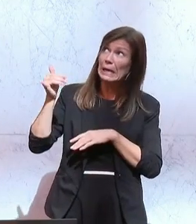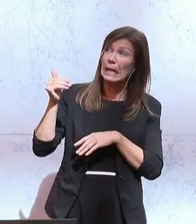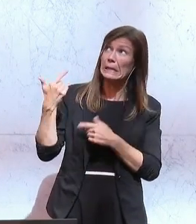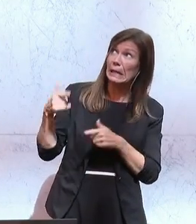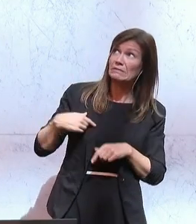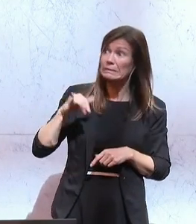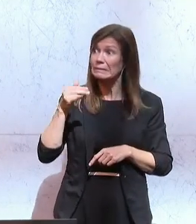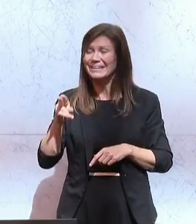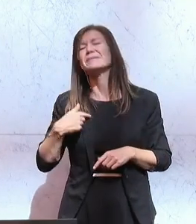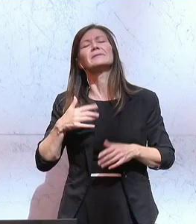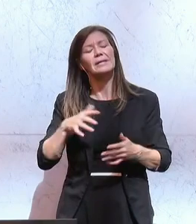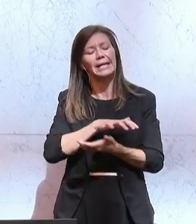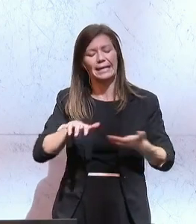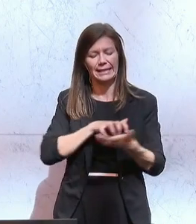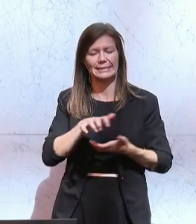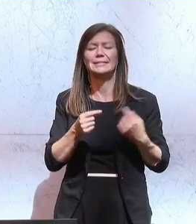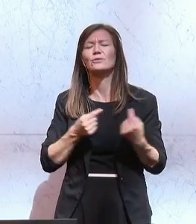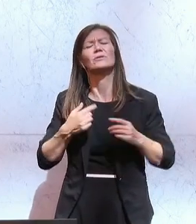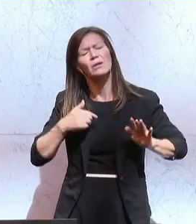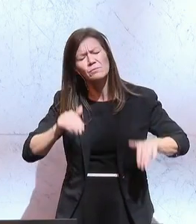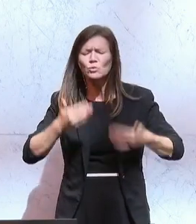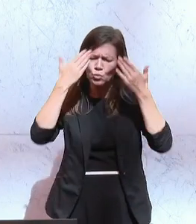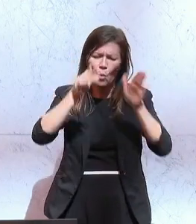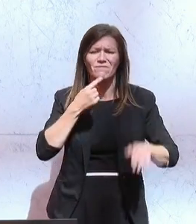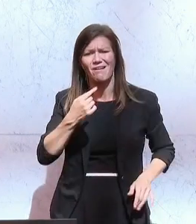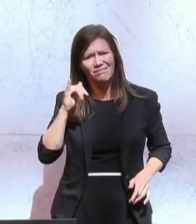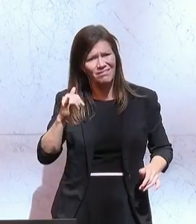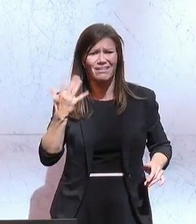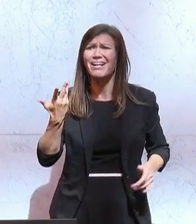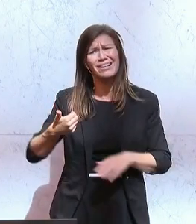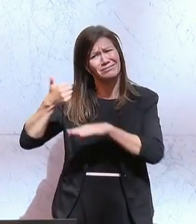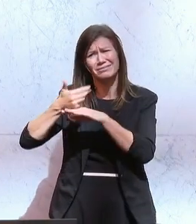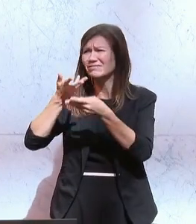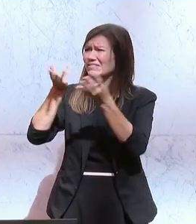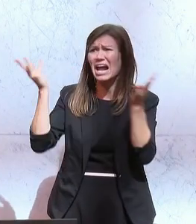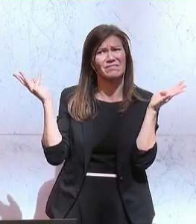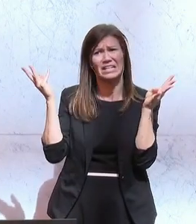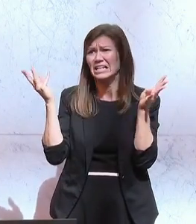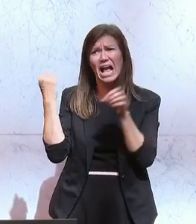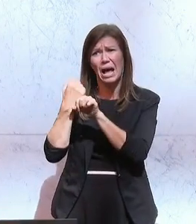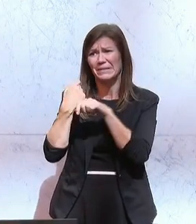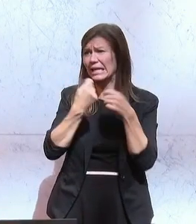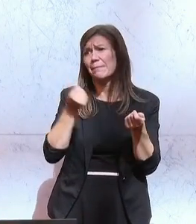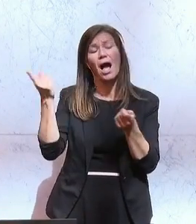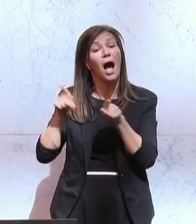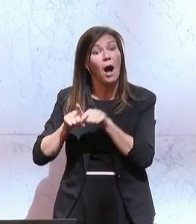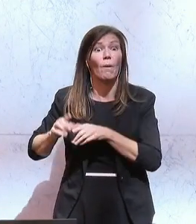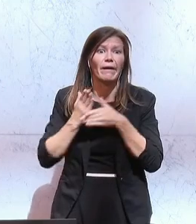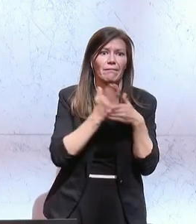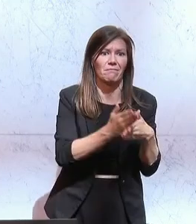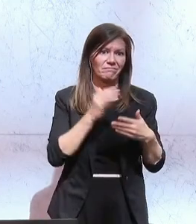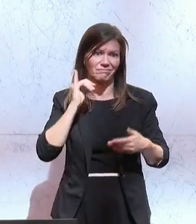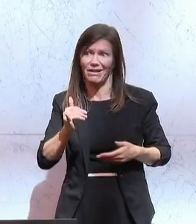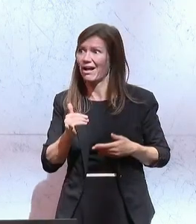dieser Krisensituation, in dieser Ausnahmesituation, das muss man jetzt auch ganz deutlich sagen, auch hier die Arbeitgeber natürlich mitgeholfen haben, um hier